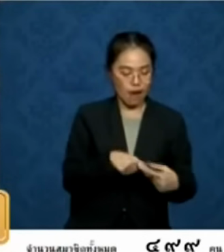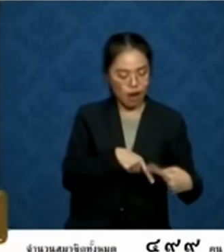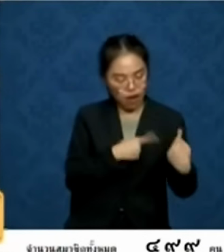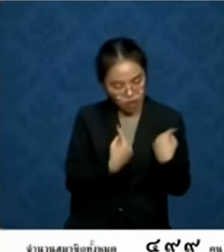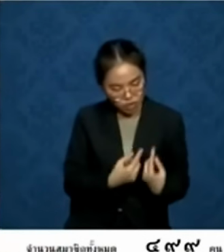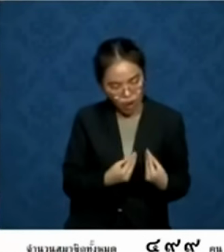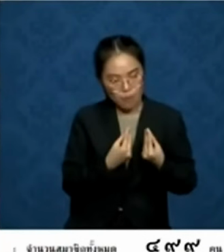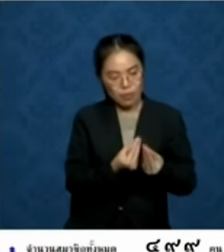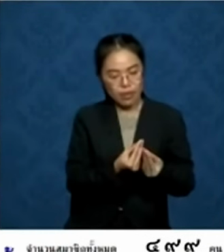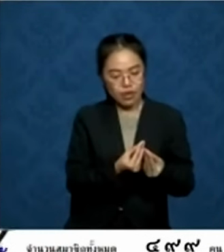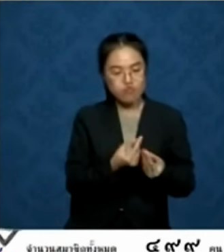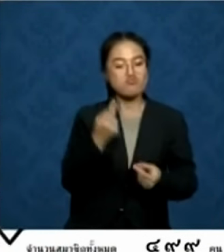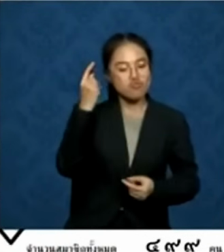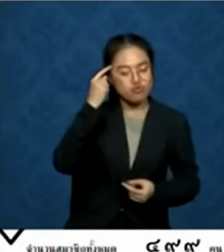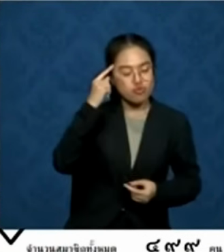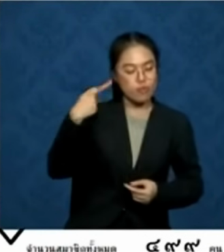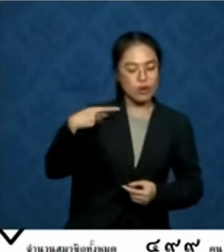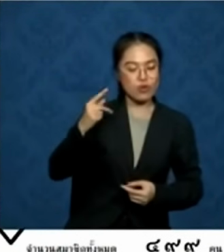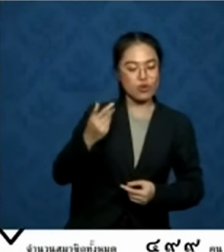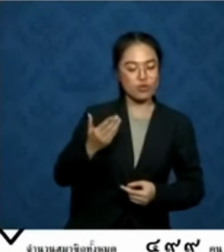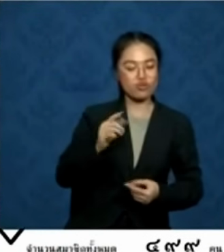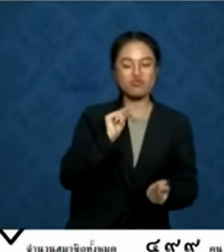ยชน์ของการออกกำลังกาย